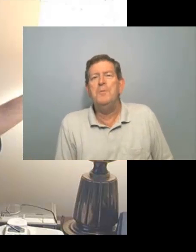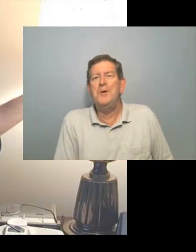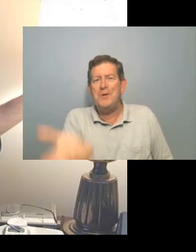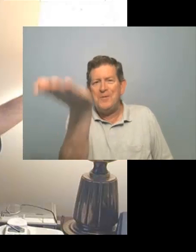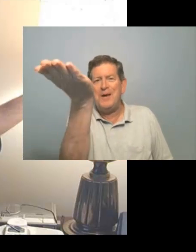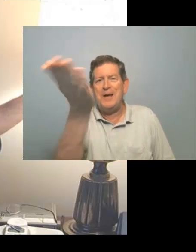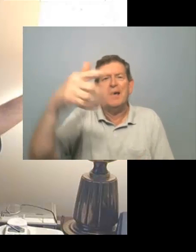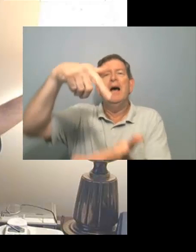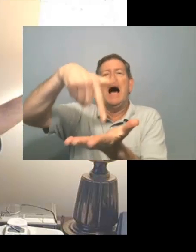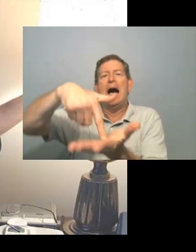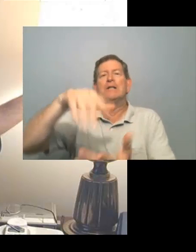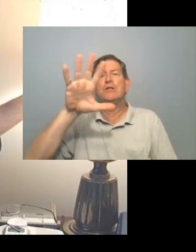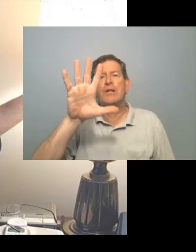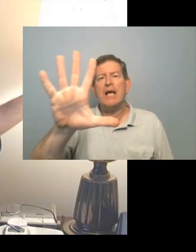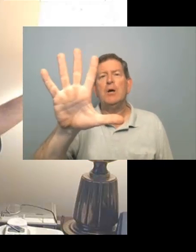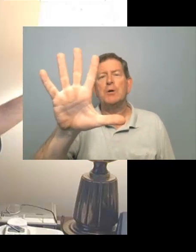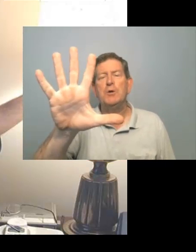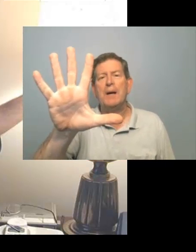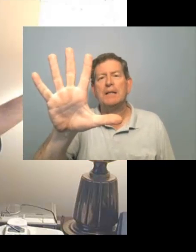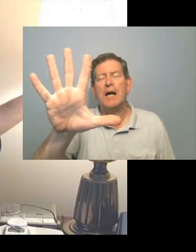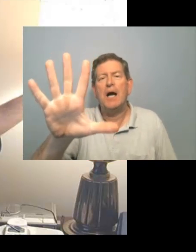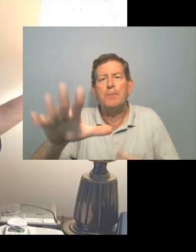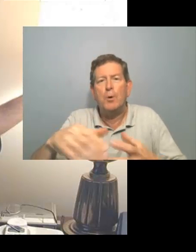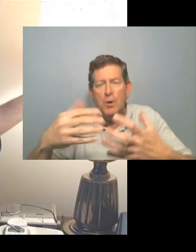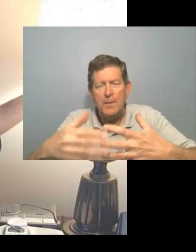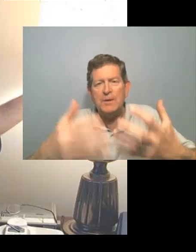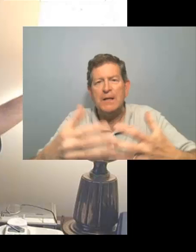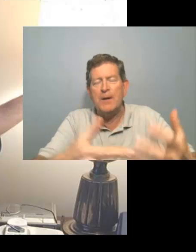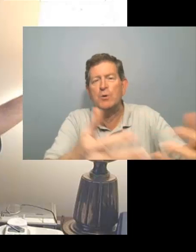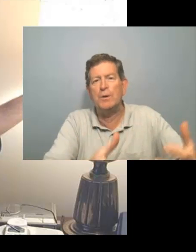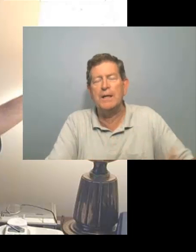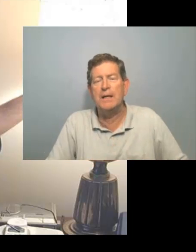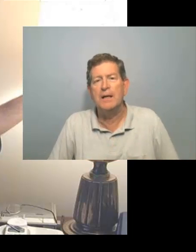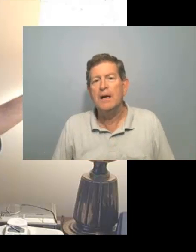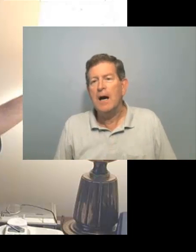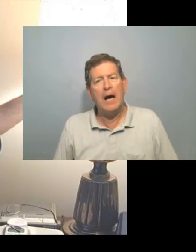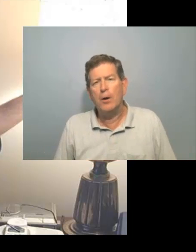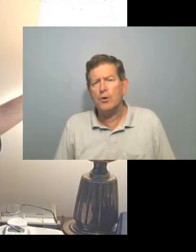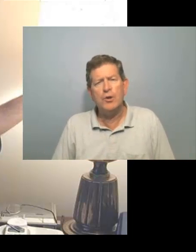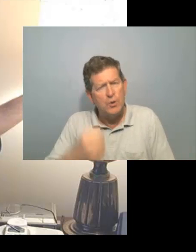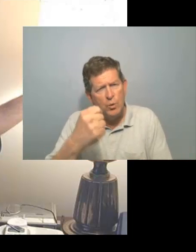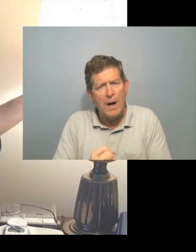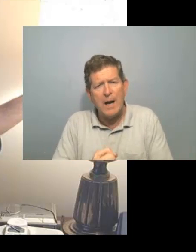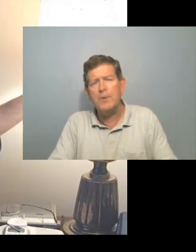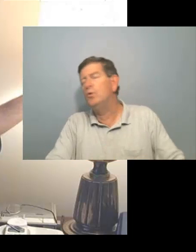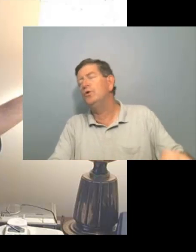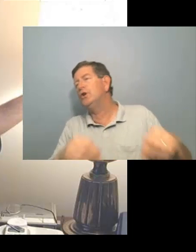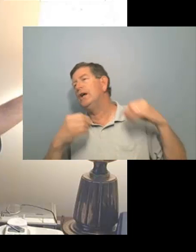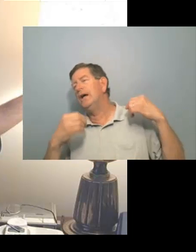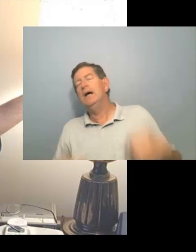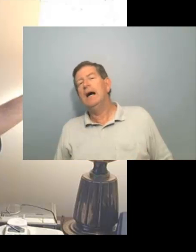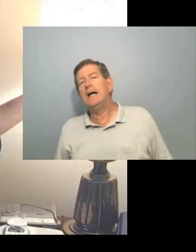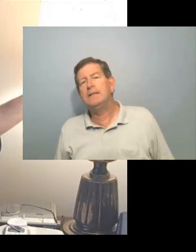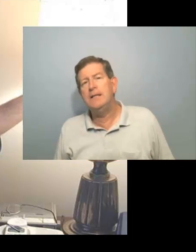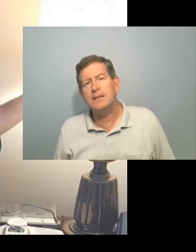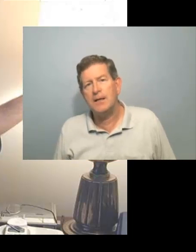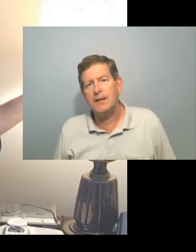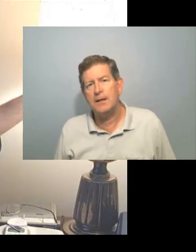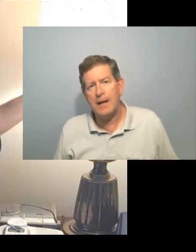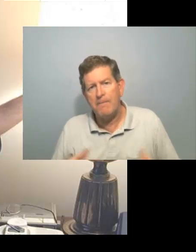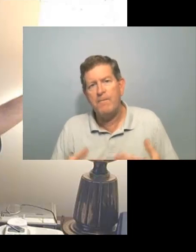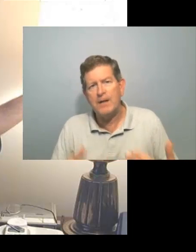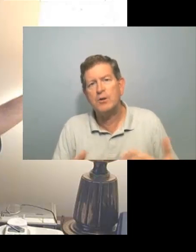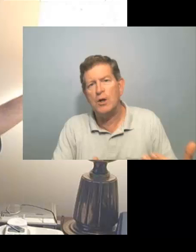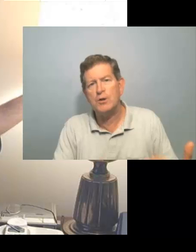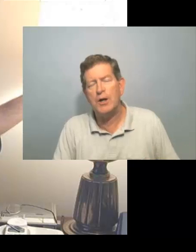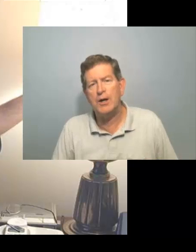dois me lever à 5 heures du matin pour commencer ma journée. Alors je dois me coucher à 10